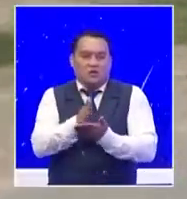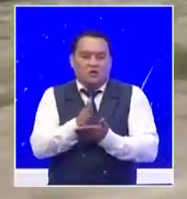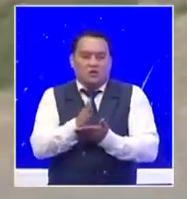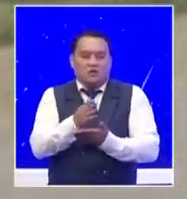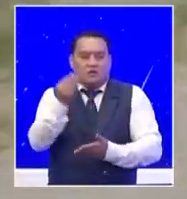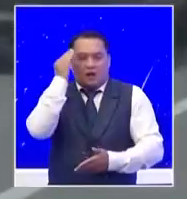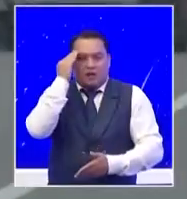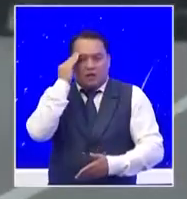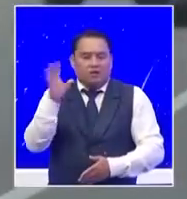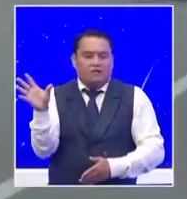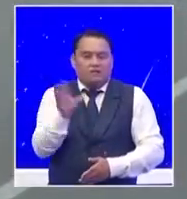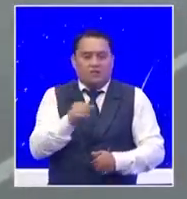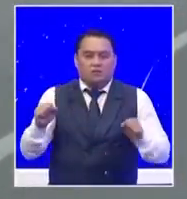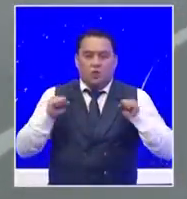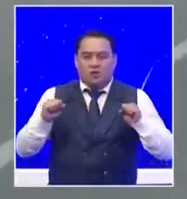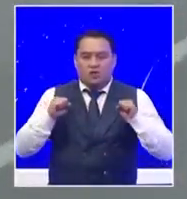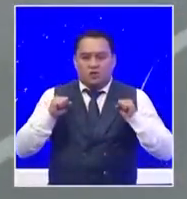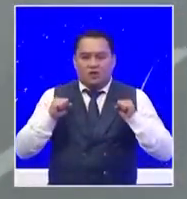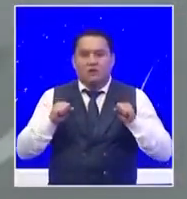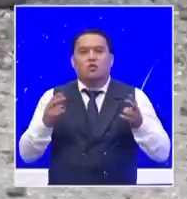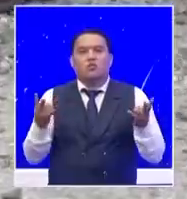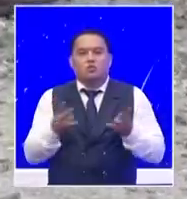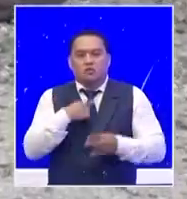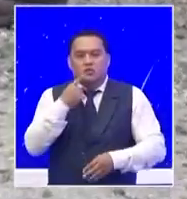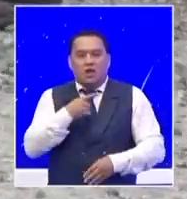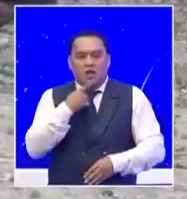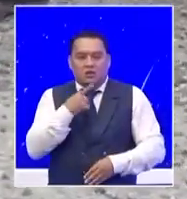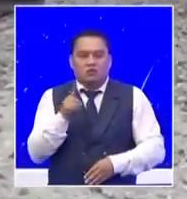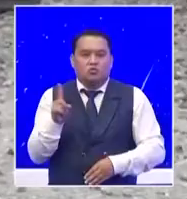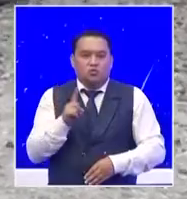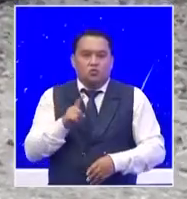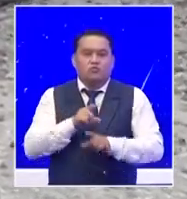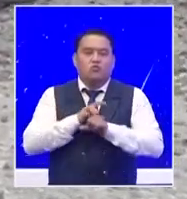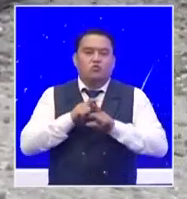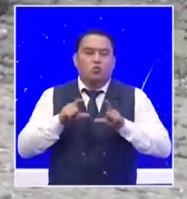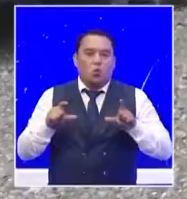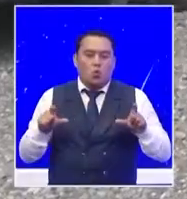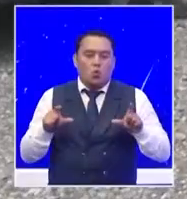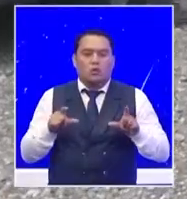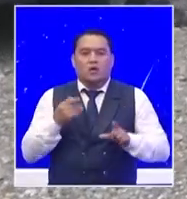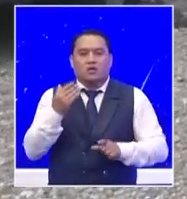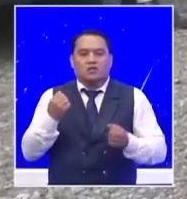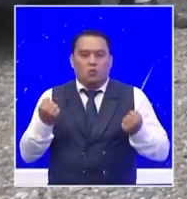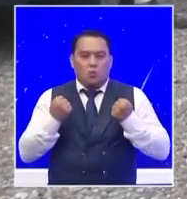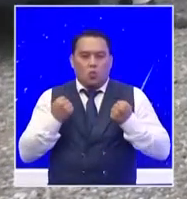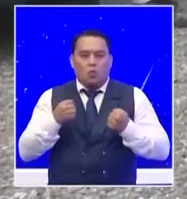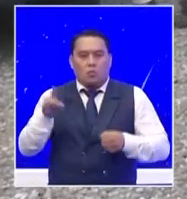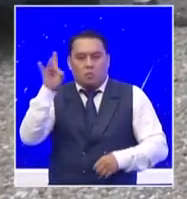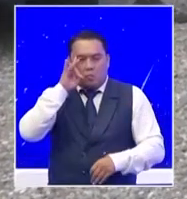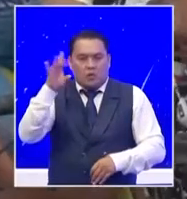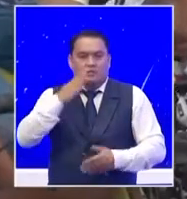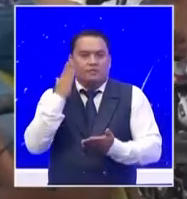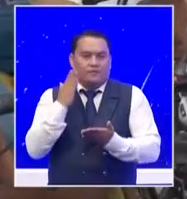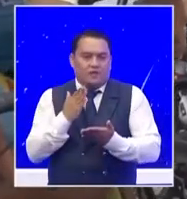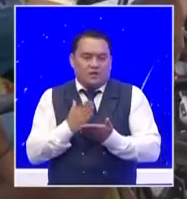особых талантах всех спортсменов, веря в их успех. Стоит отметить, из областной спортивной школы по велоспорту имени Андрея Кивилева вышло немало первоклассных